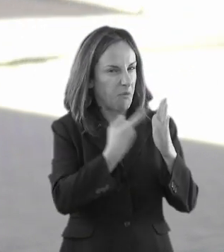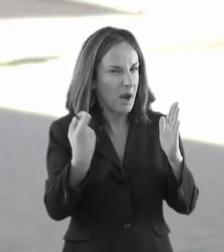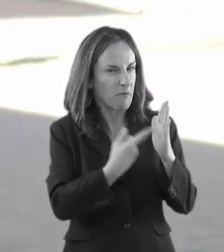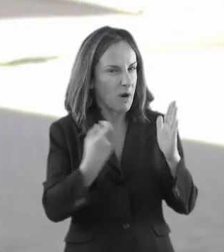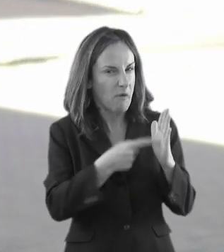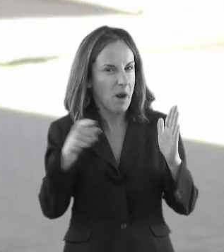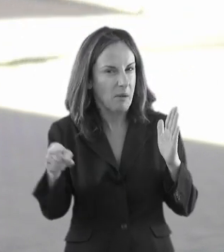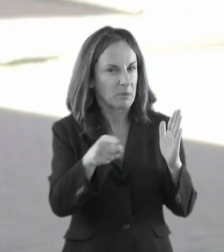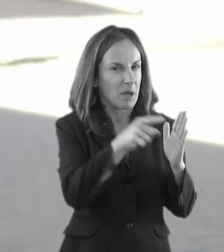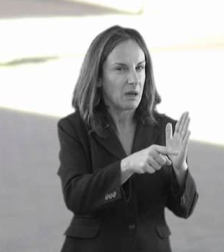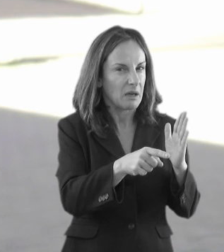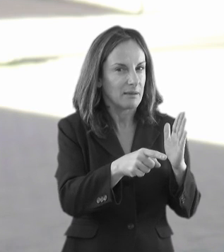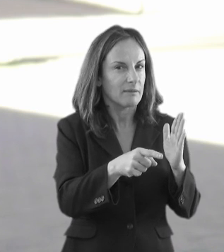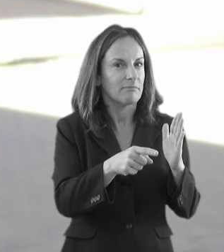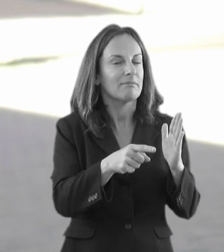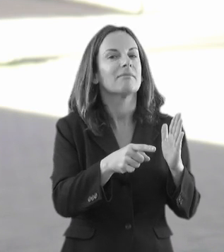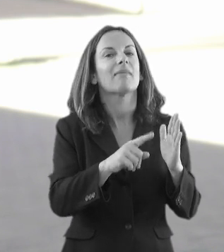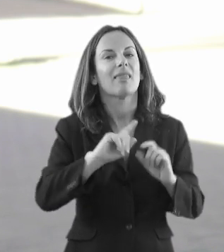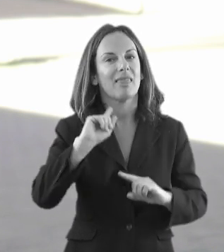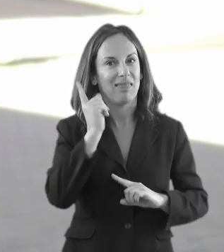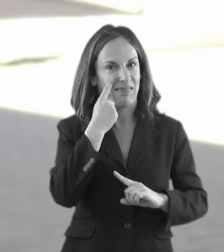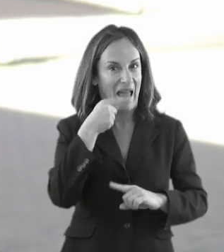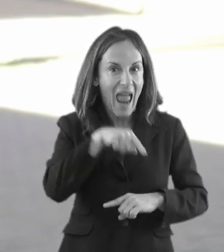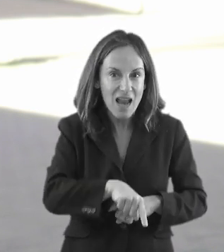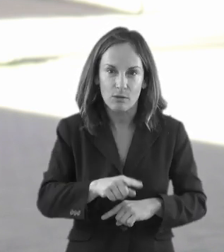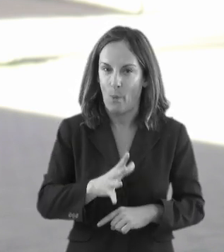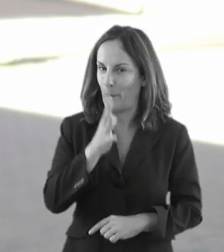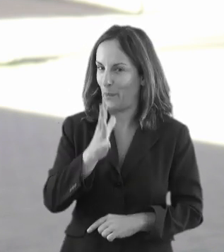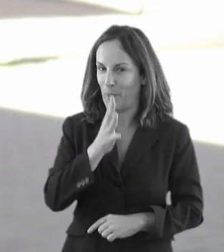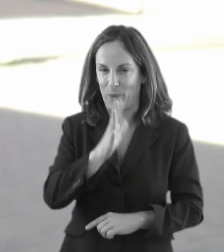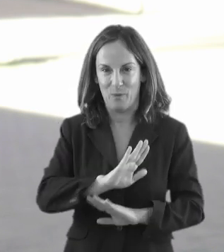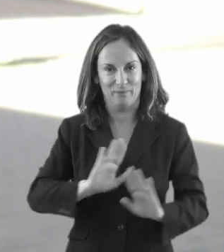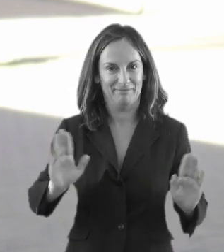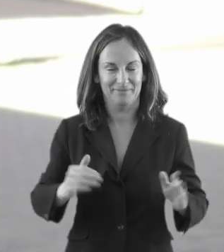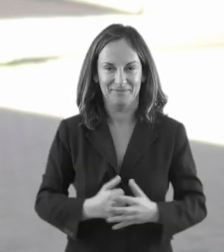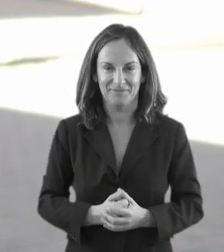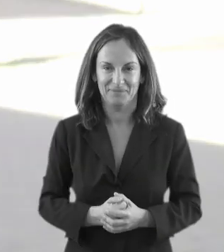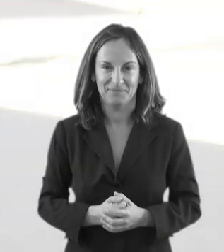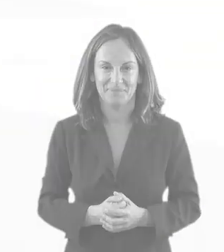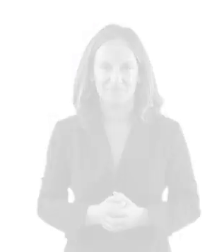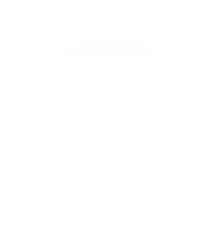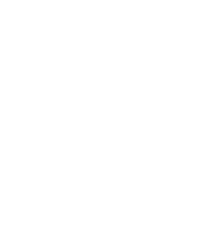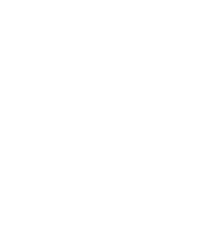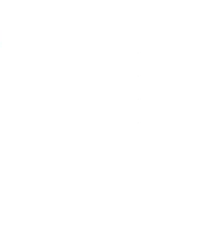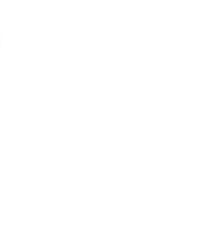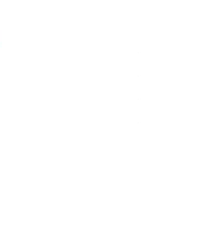és, qui no dona veu? I només això ja és una cosa apassionant.